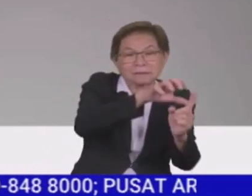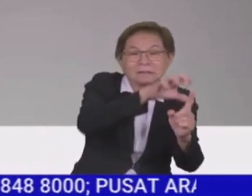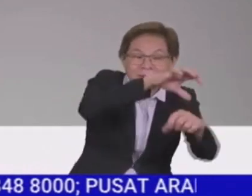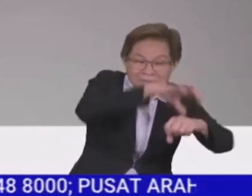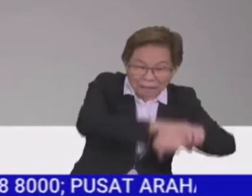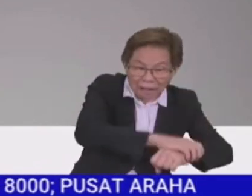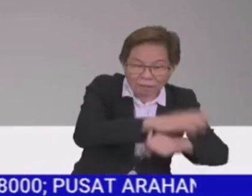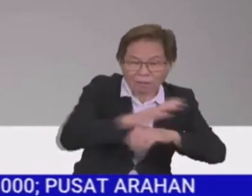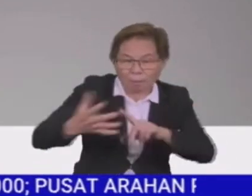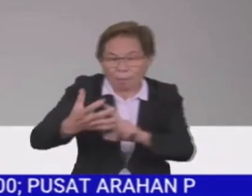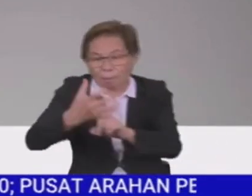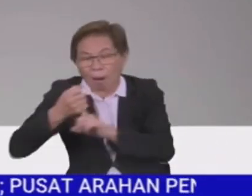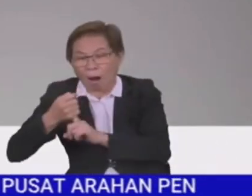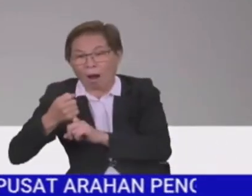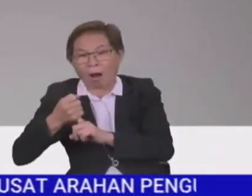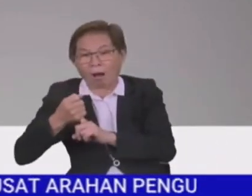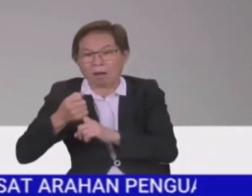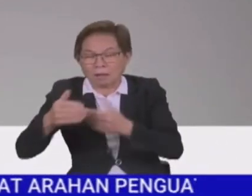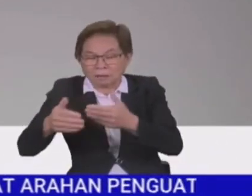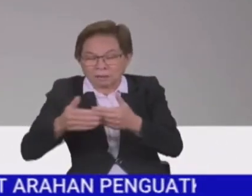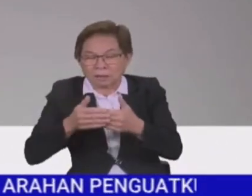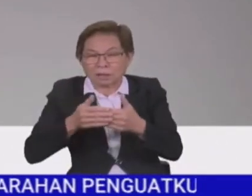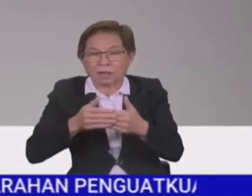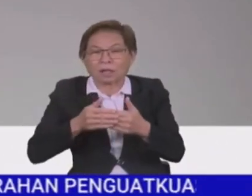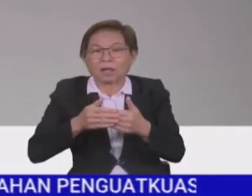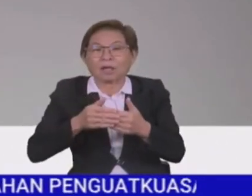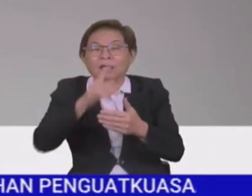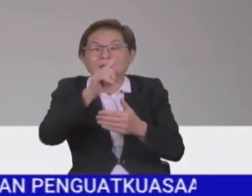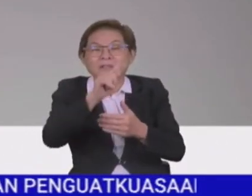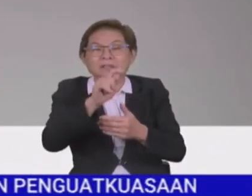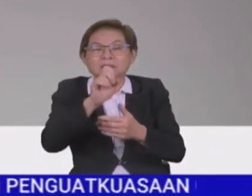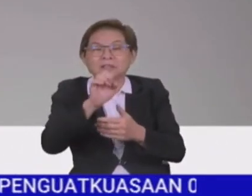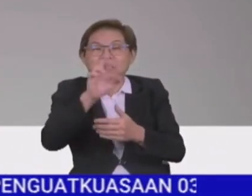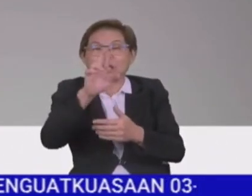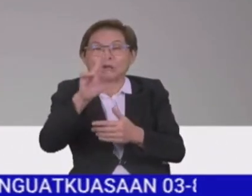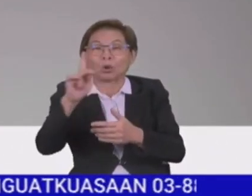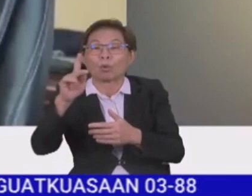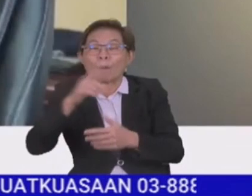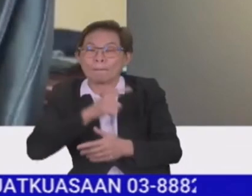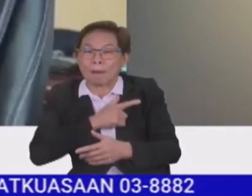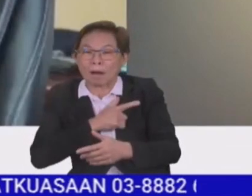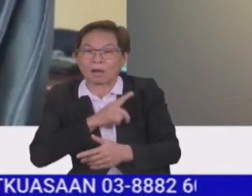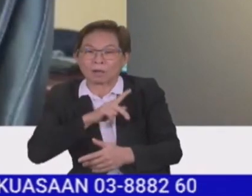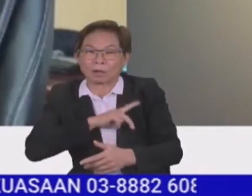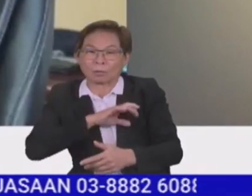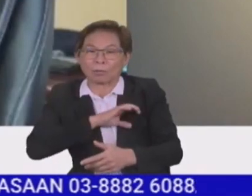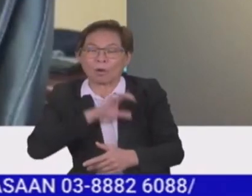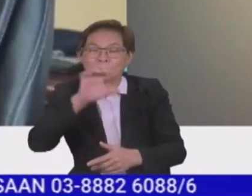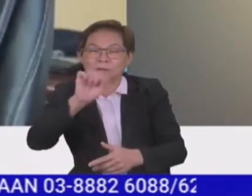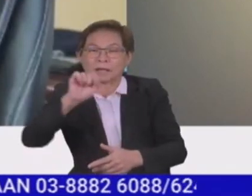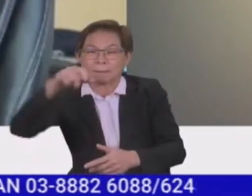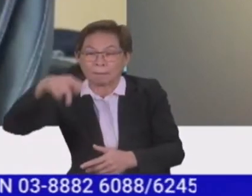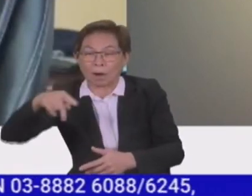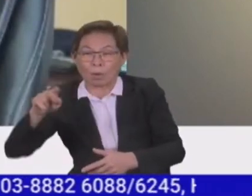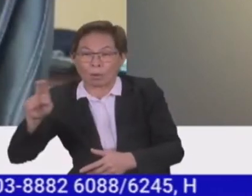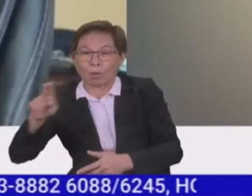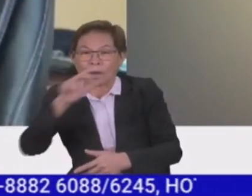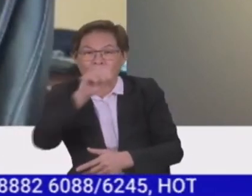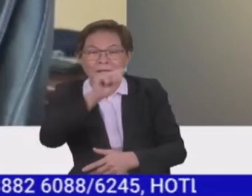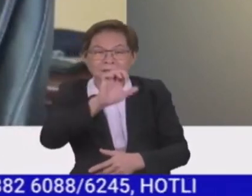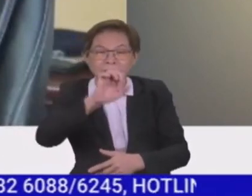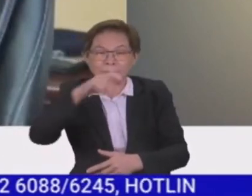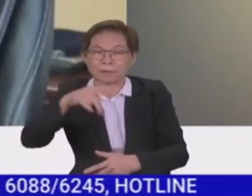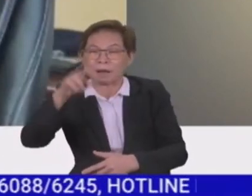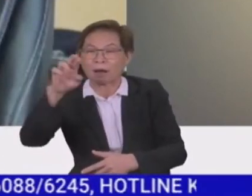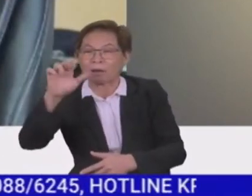rapasan keyboard disebuah Pondok berhampiran Teluk malah Square muda menurut ketua polis daerah Seberang prai Utara icv mamarazzi